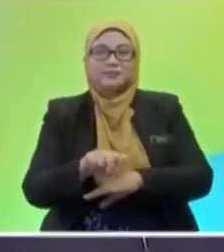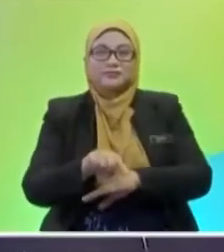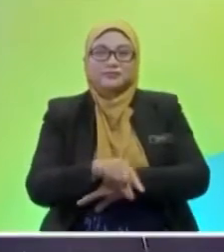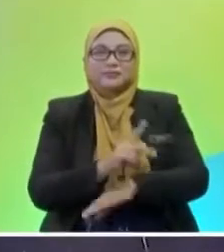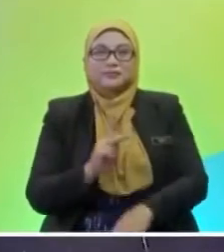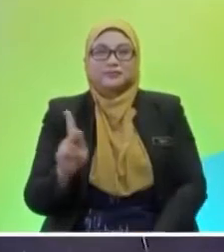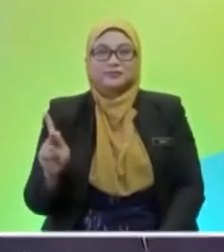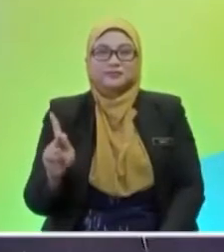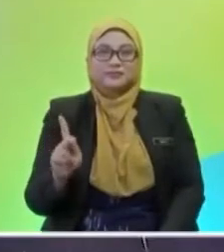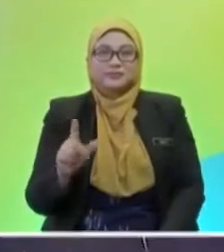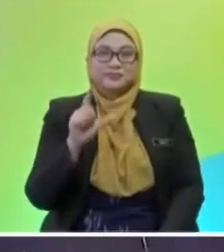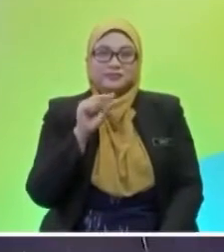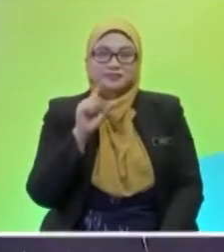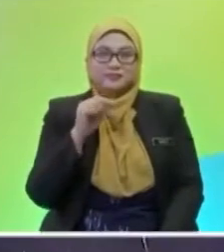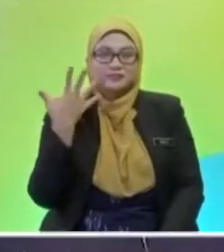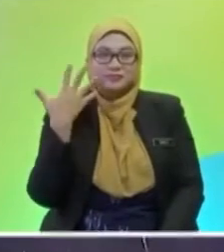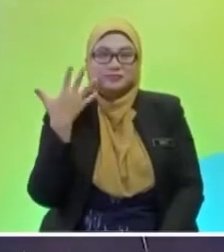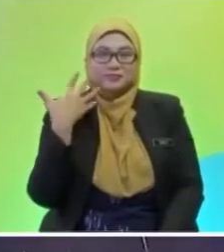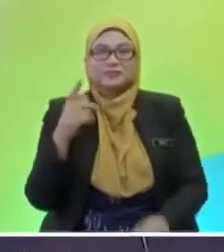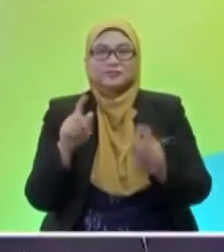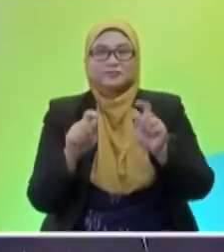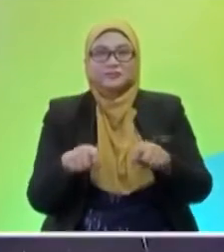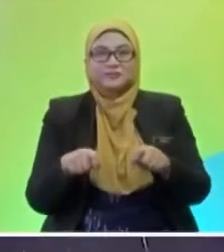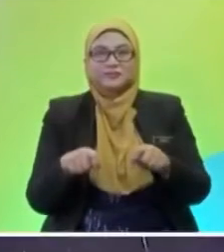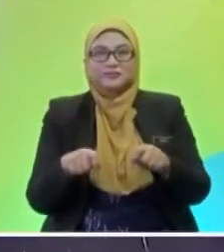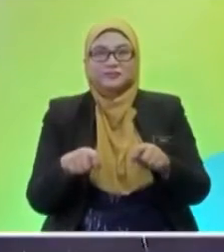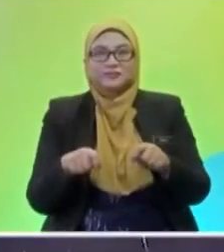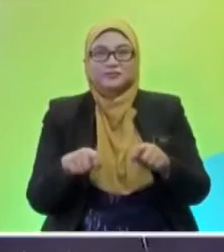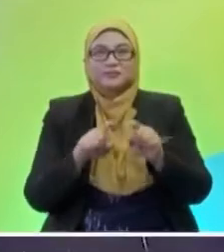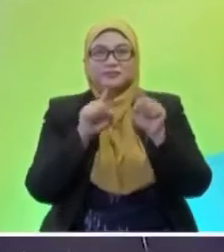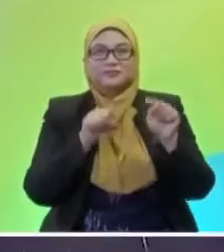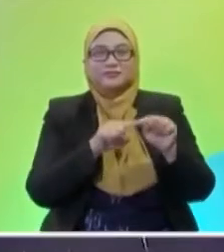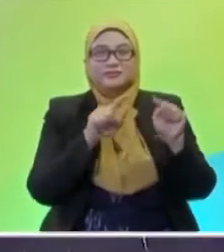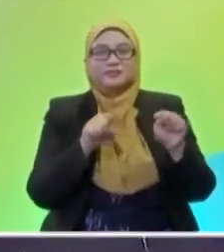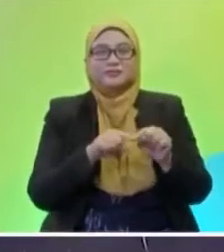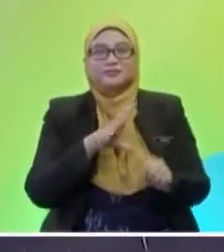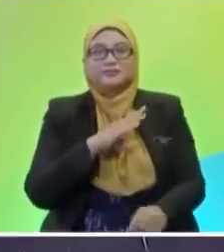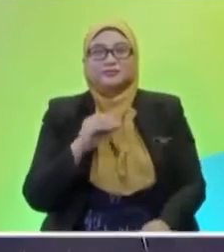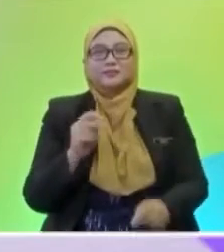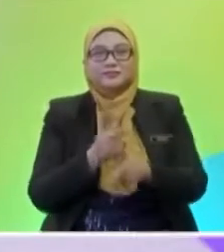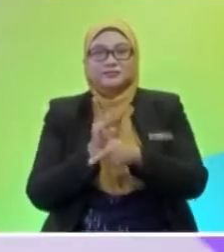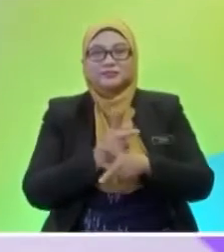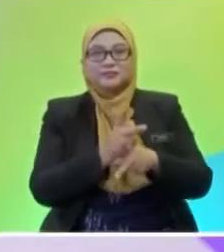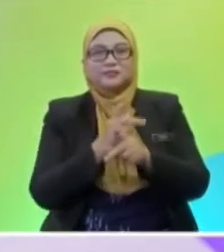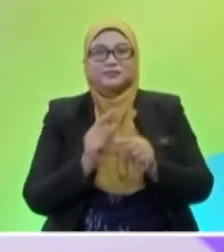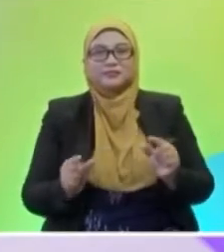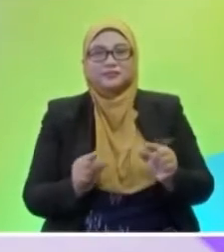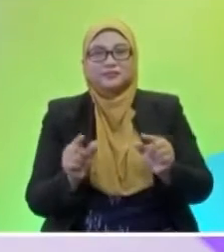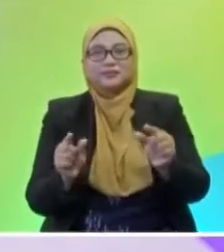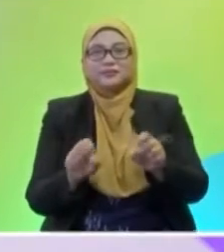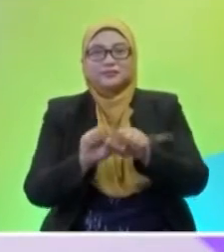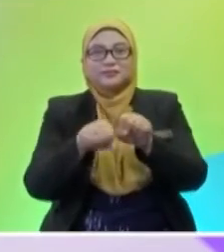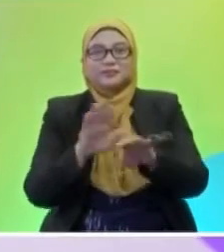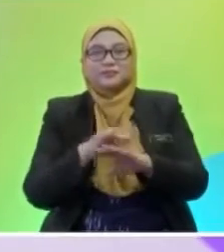pastikan mengamalkan inilah hati-hati dan kawallah kita punya pergerakan tu supaya kita tak terkena dia